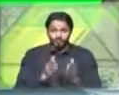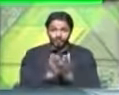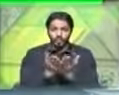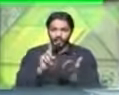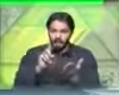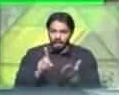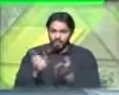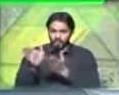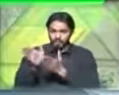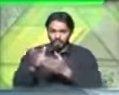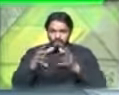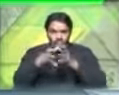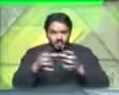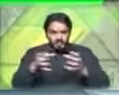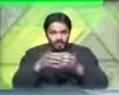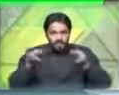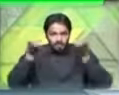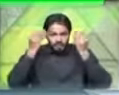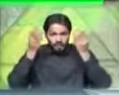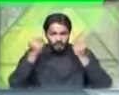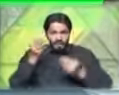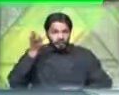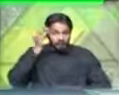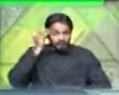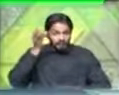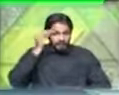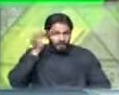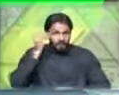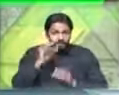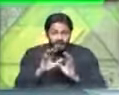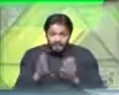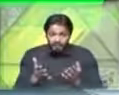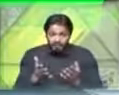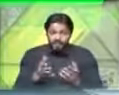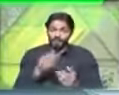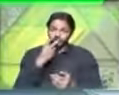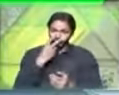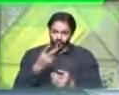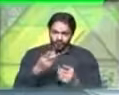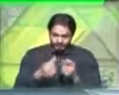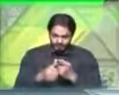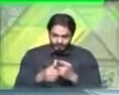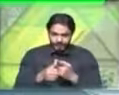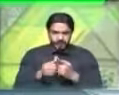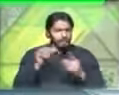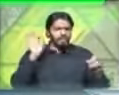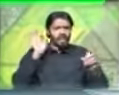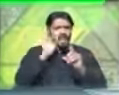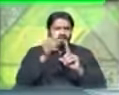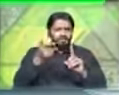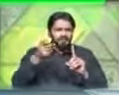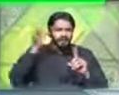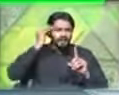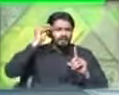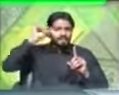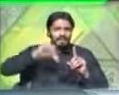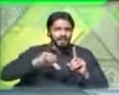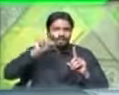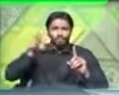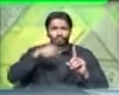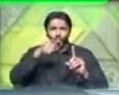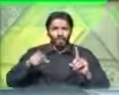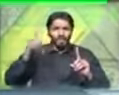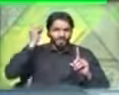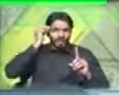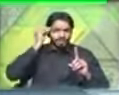دلالتها، وهل هنالك للنصوص دلالات حقيقية ودلالات غير هذا؟ ما الغرض من سوء الفهم، ولماذا يحدث سوء